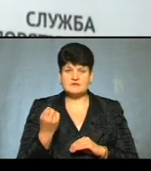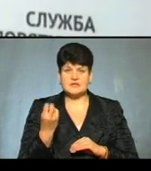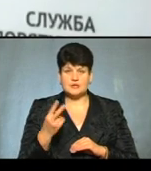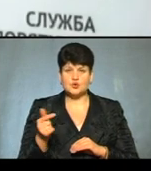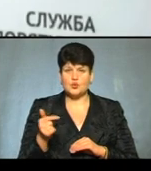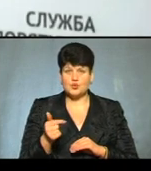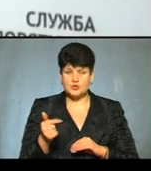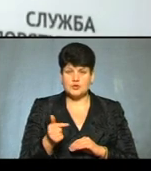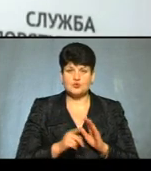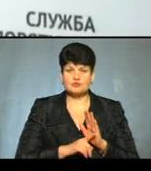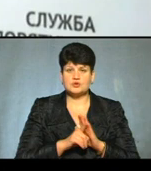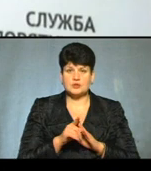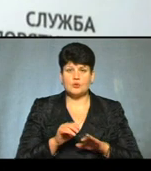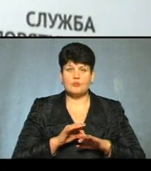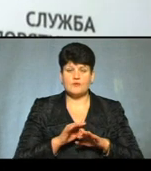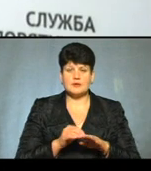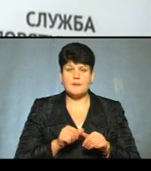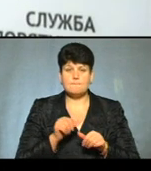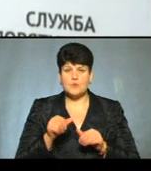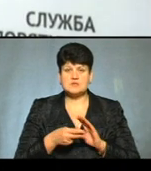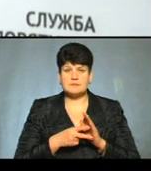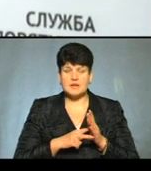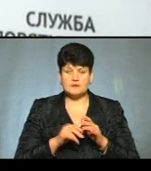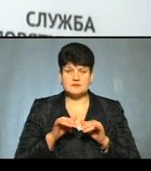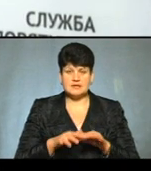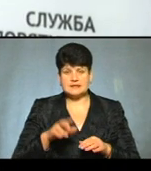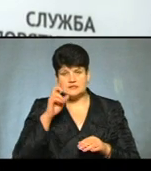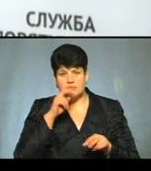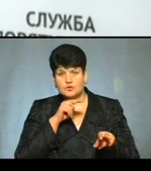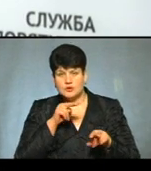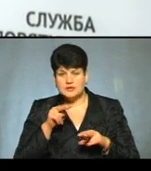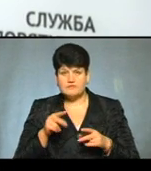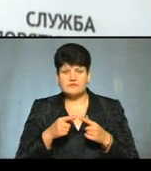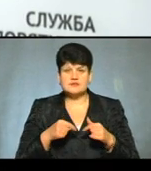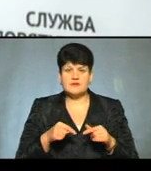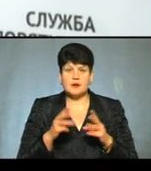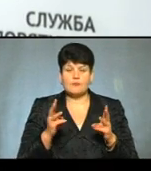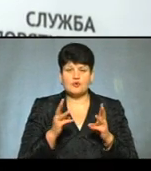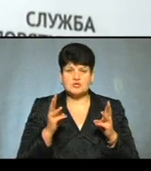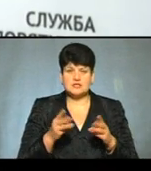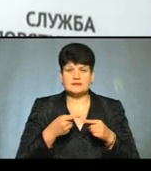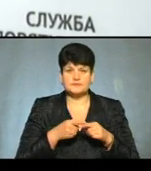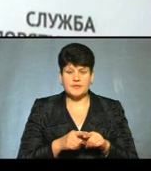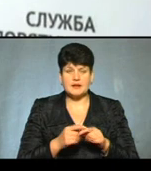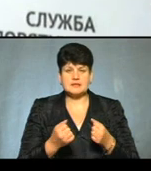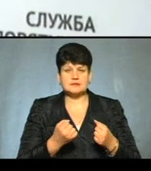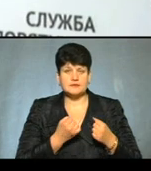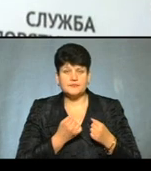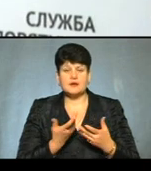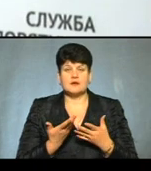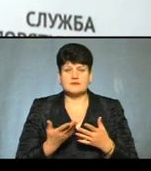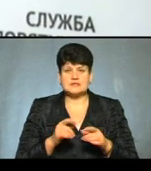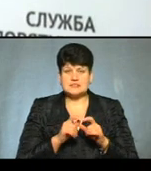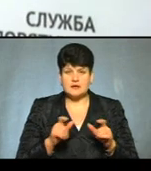області з 12 грудня розпочато проведення позапланових заходів державного нагляду у сфері пожежної та техногенної безпеки